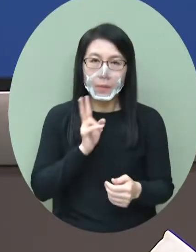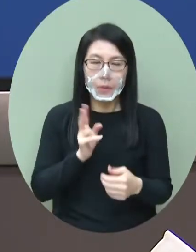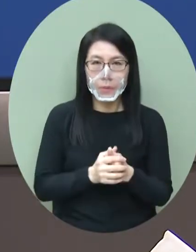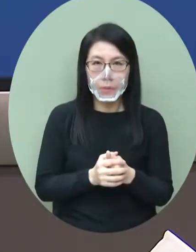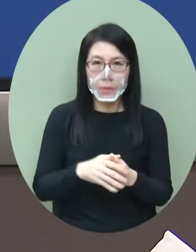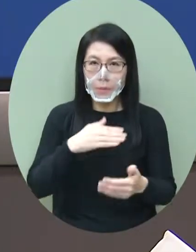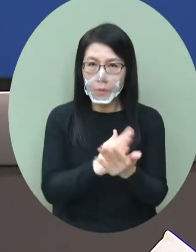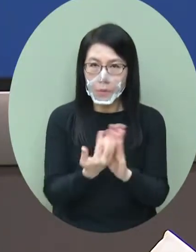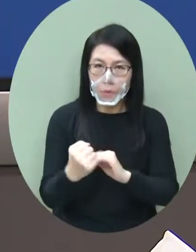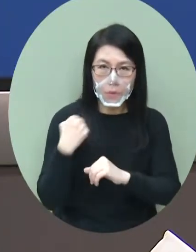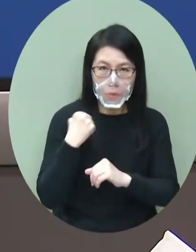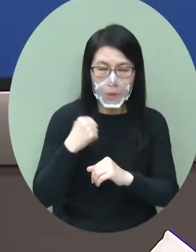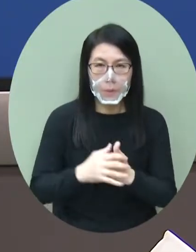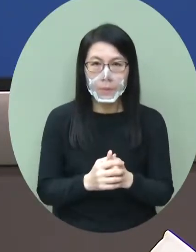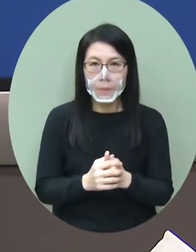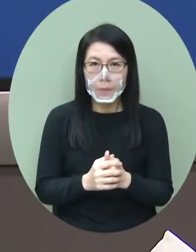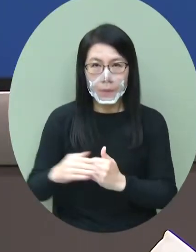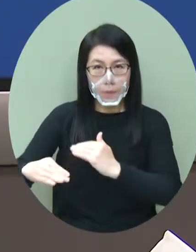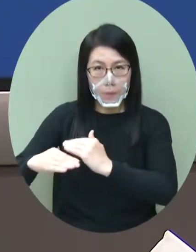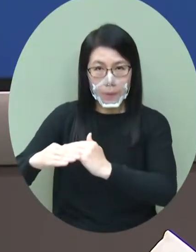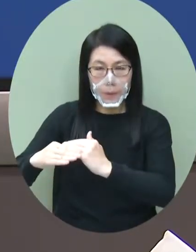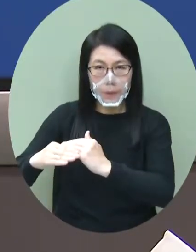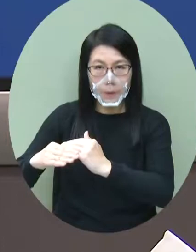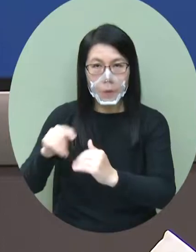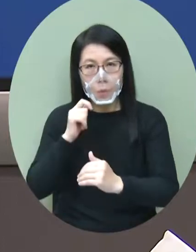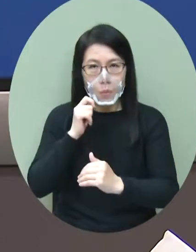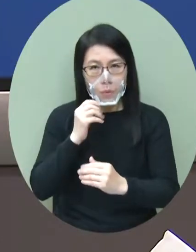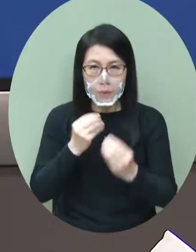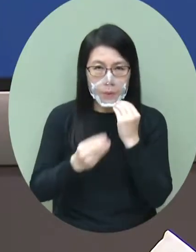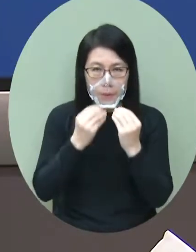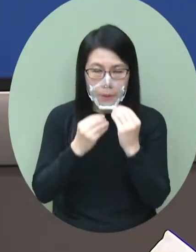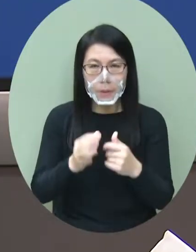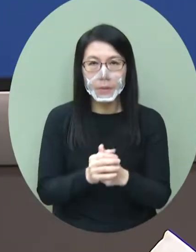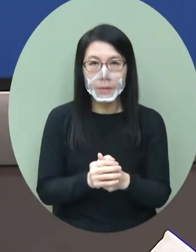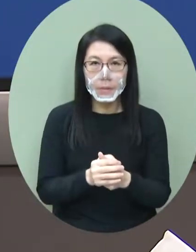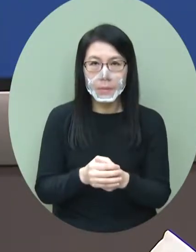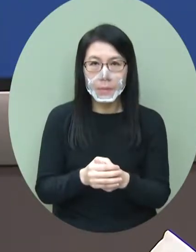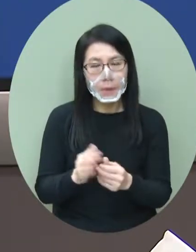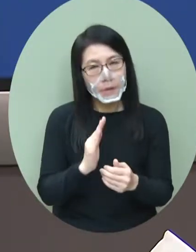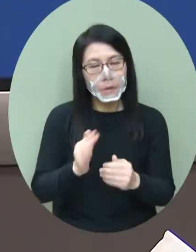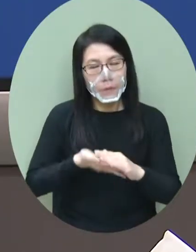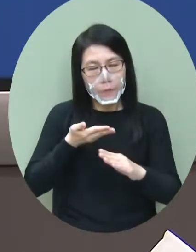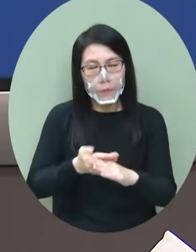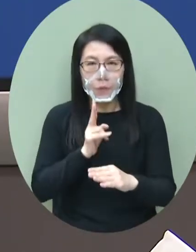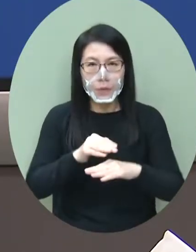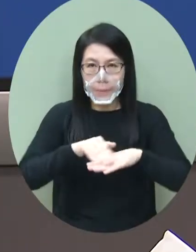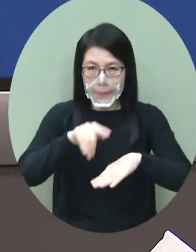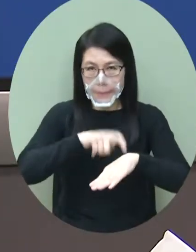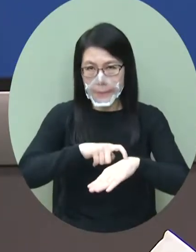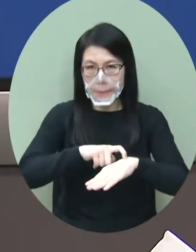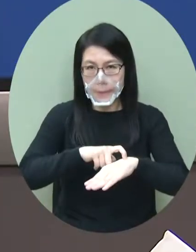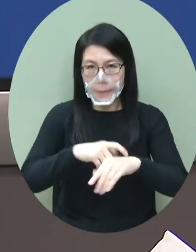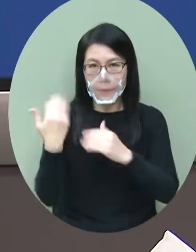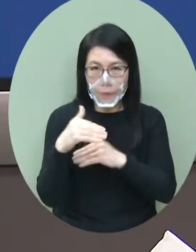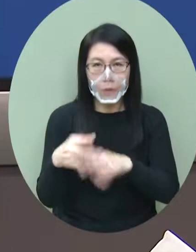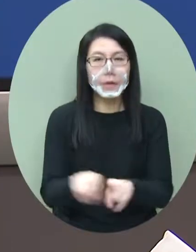善，比方说在各方的努力之下，跨境的鲜活食品供应呢已经大致恢复平常